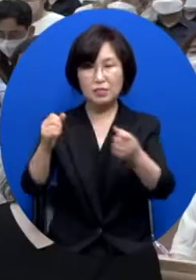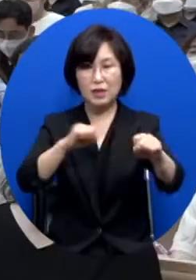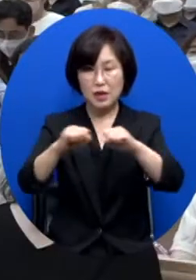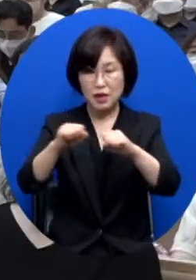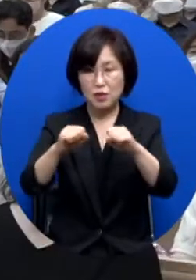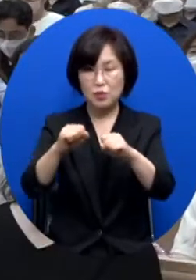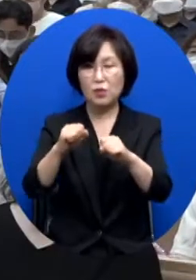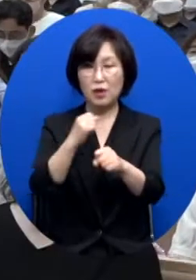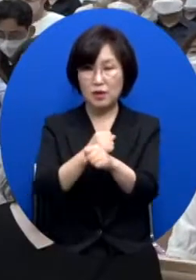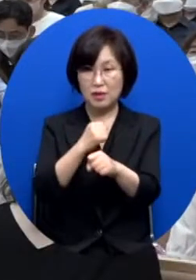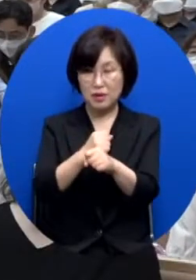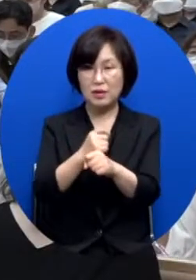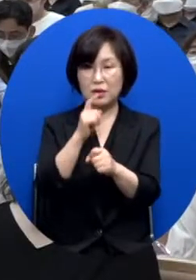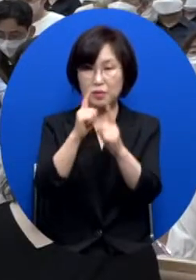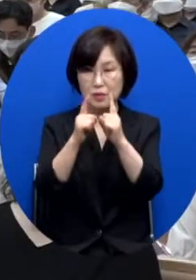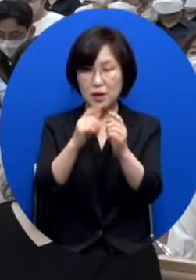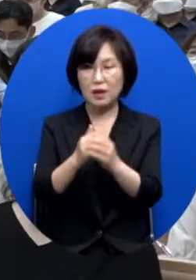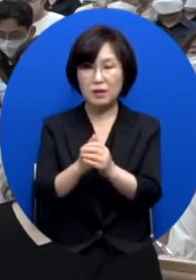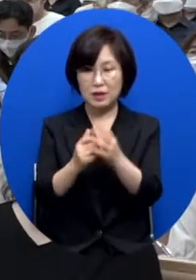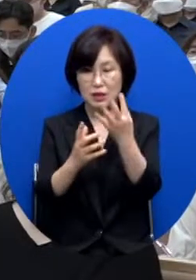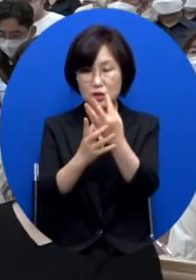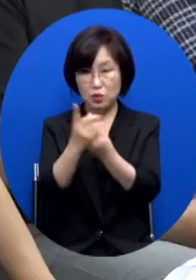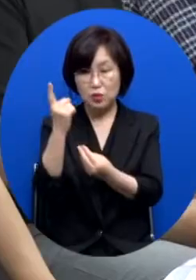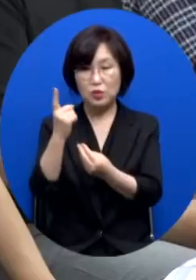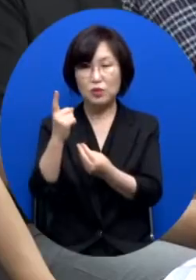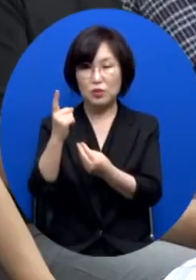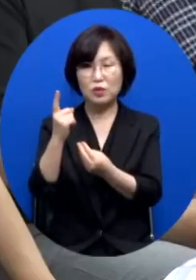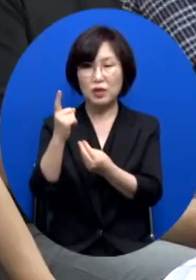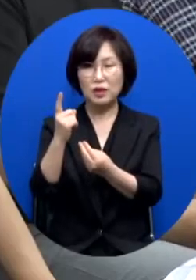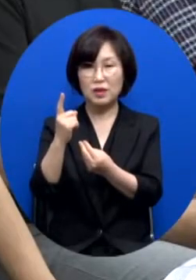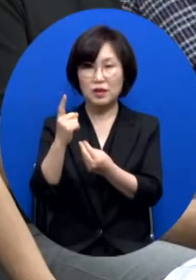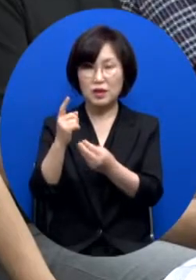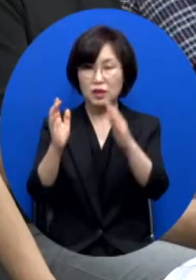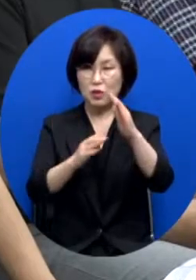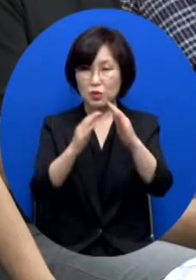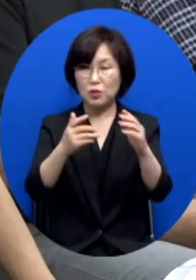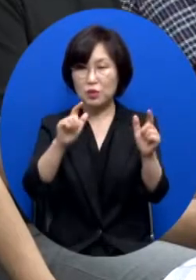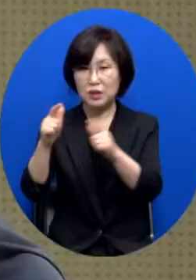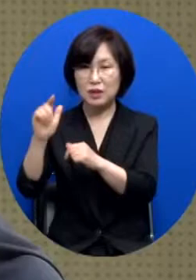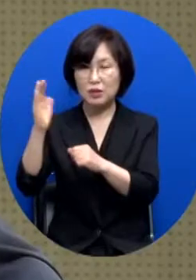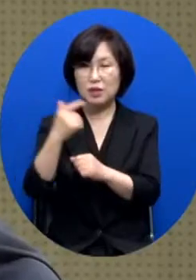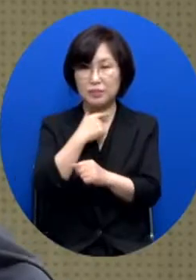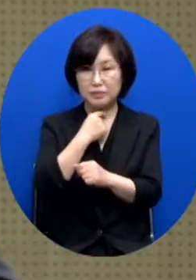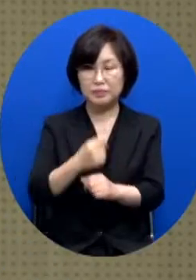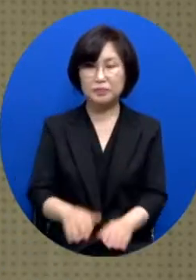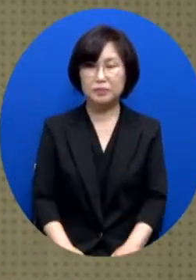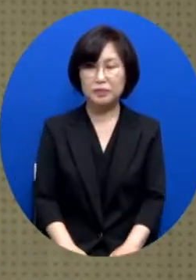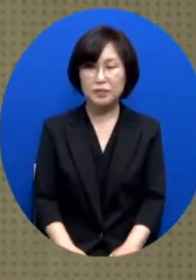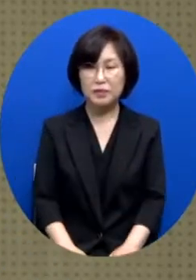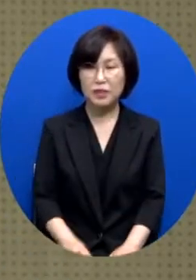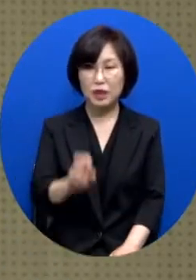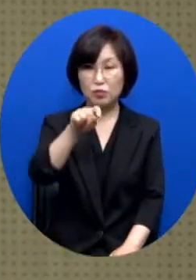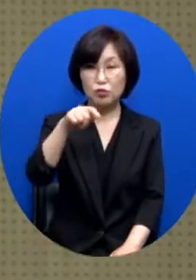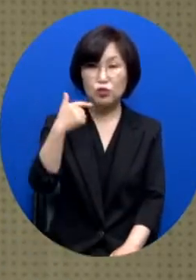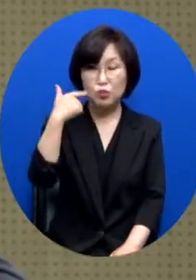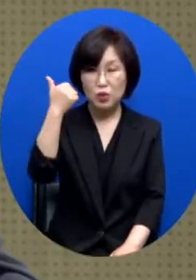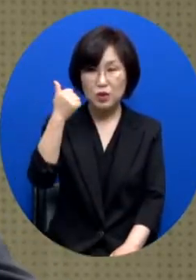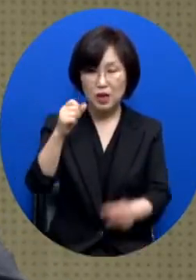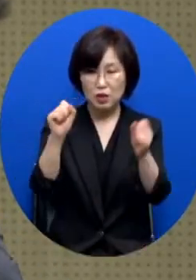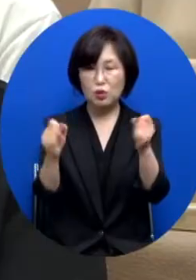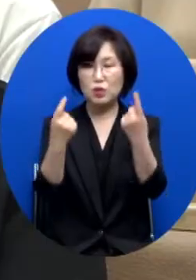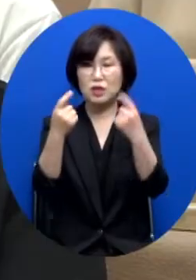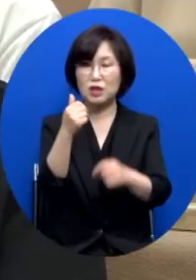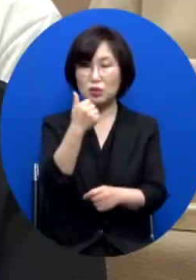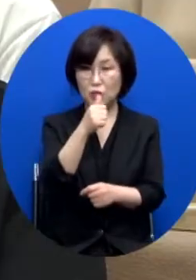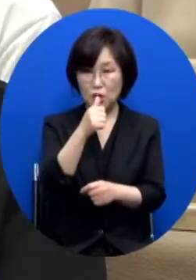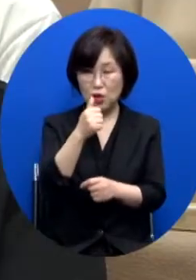국제로잔대회를 통해 세계교회가 하나 되는 기회가 될 것이라고 전했습니다. 이날 예배는 대구 동신교회 문대원 목사의